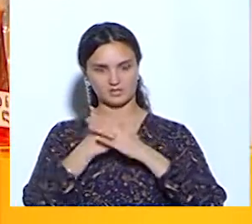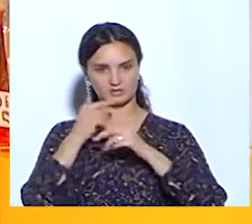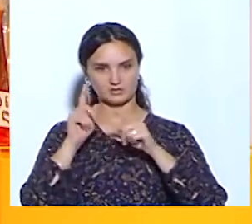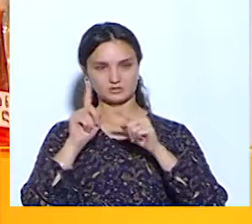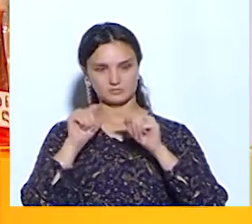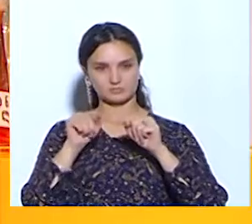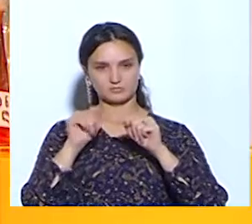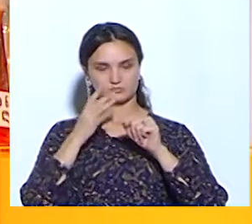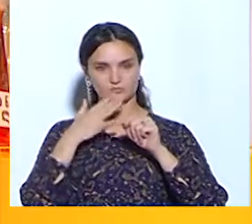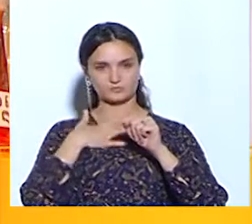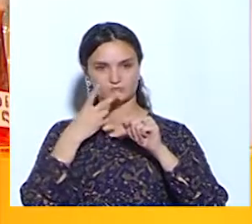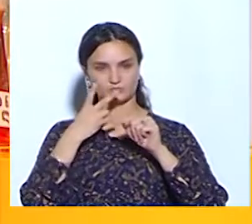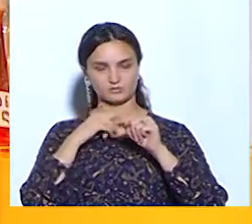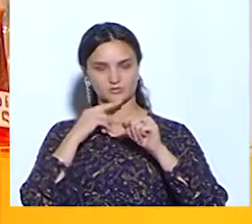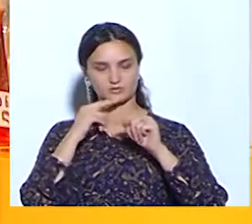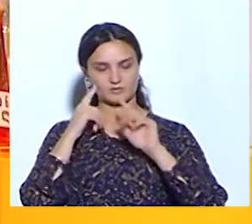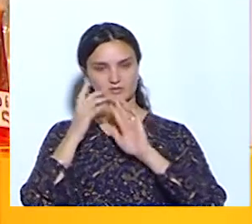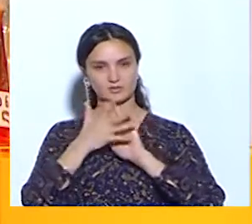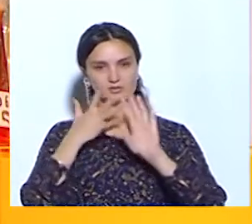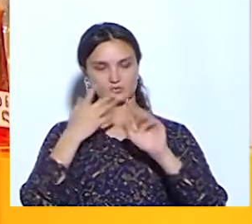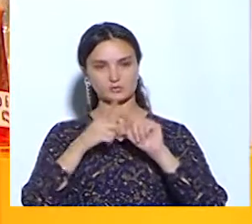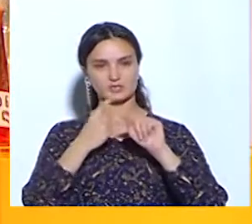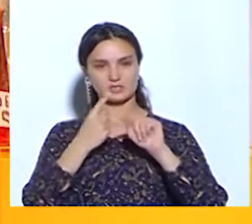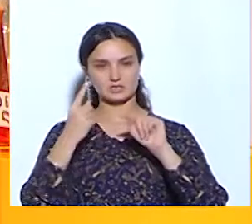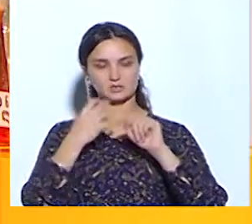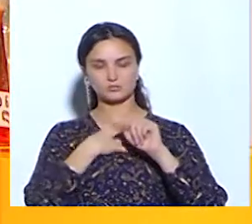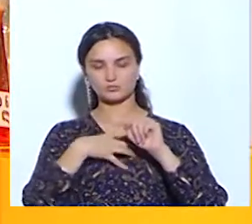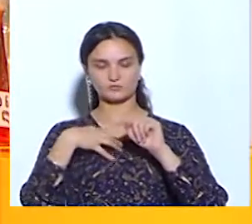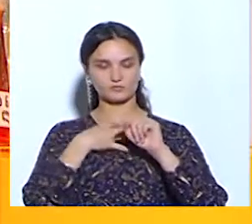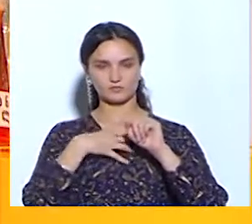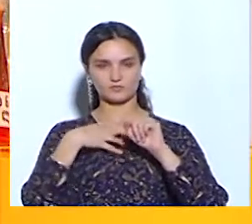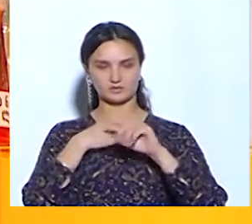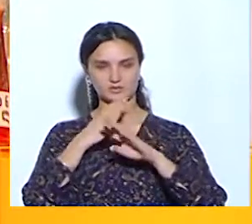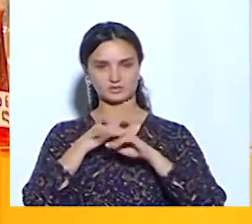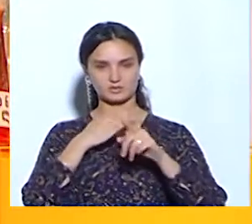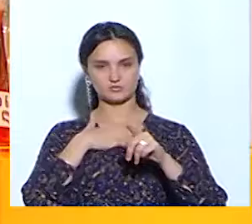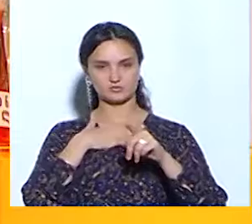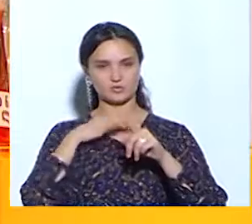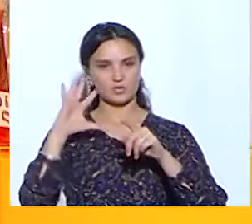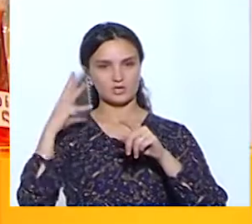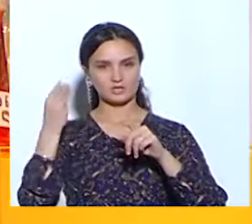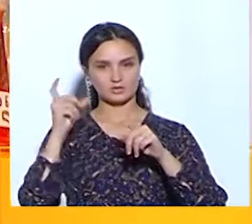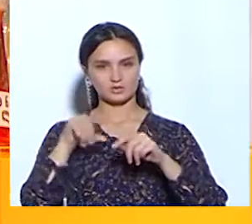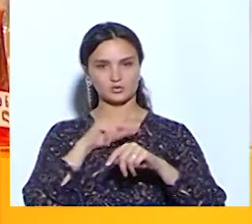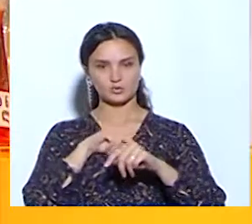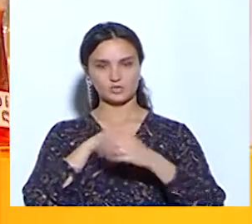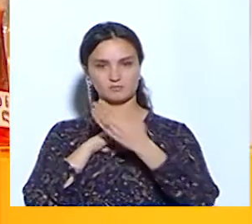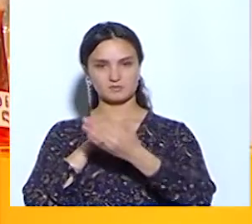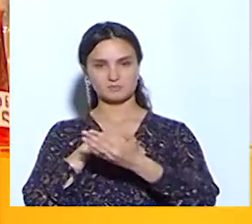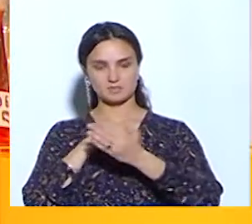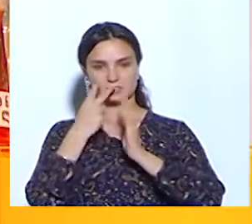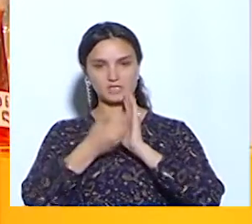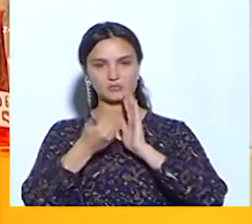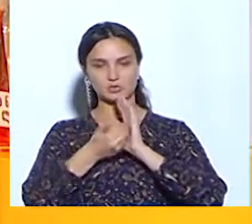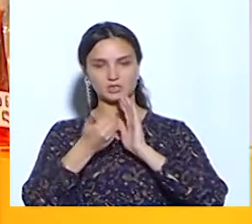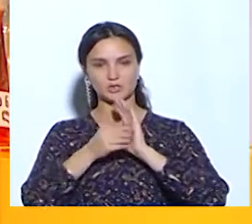აღმოჩენა, რომელიც ჩვენ უნდა გავიაზროთ და ერთ-ერთი ასეთი უმნიშვნელოვანესი გახლავთ ჩვენი ჰოლანდიელი კოლეგების მიერ